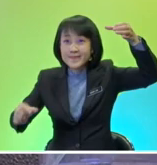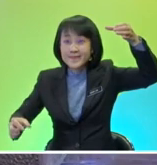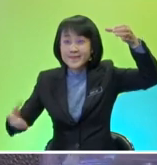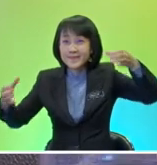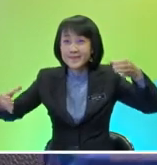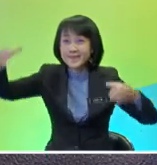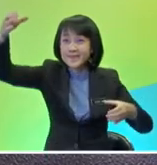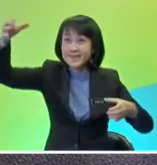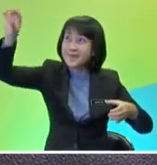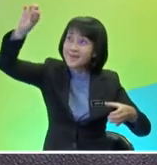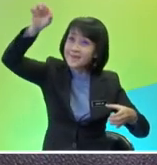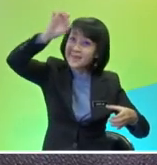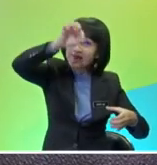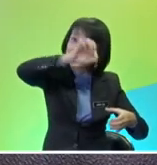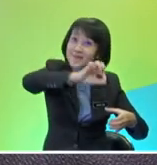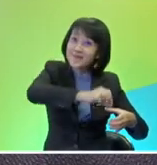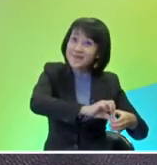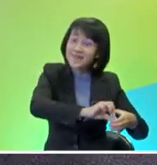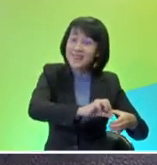tadi. Sebenarnya dia boleh buat.